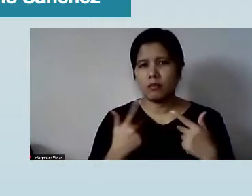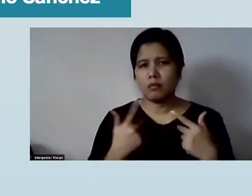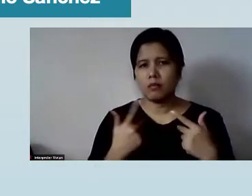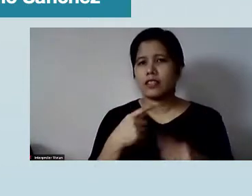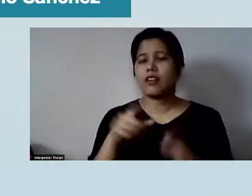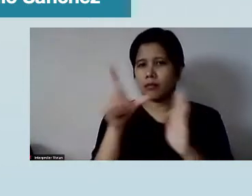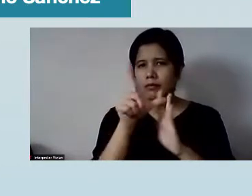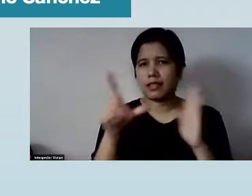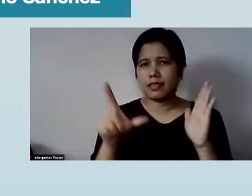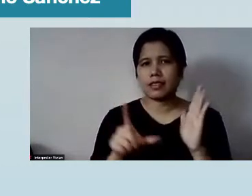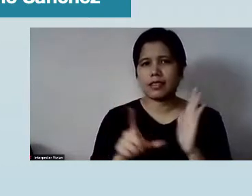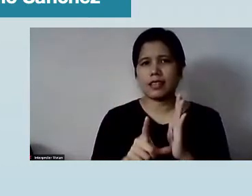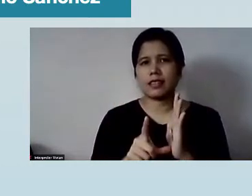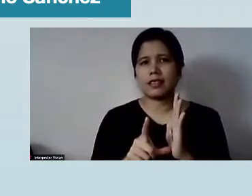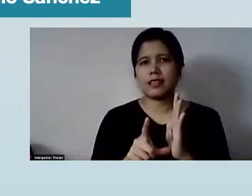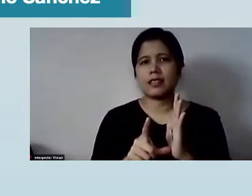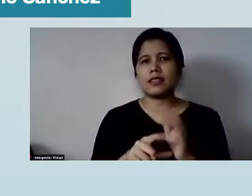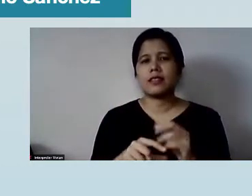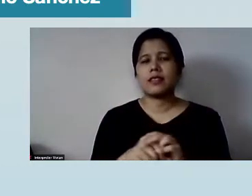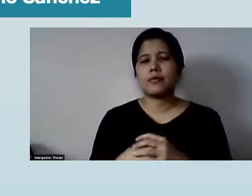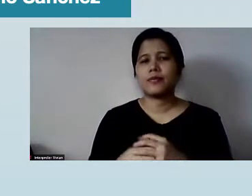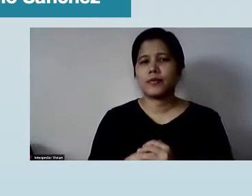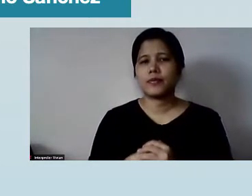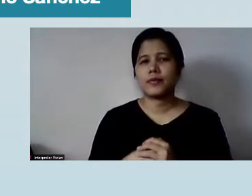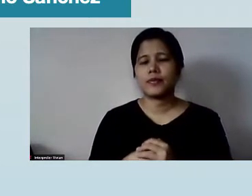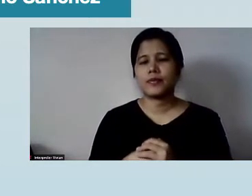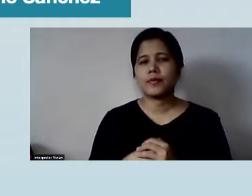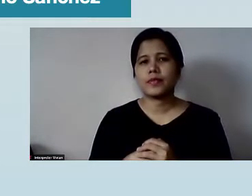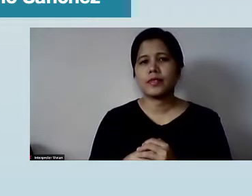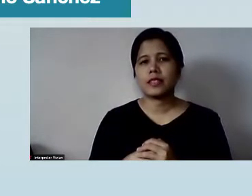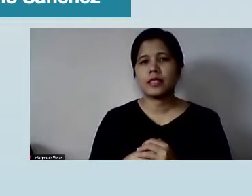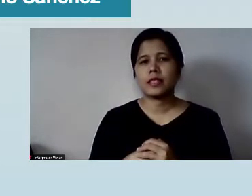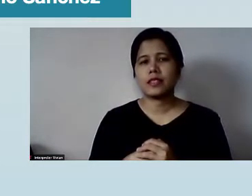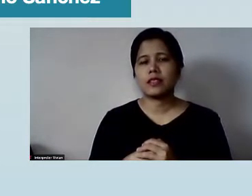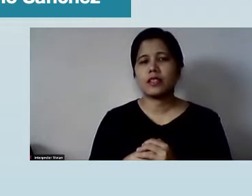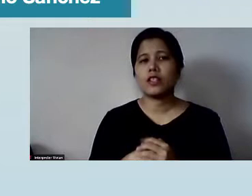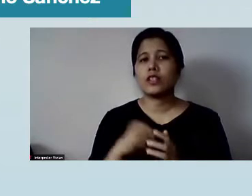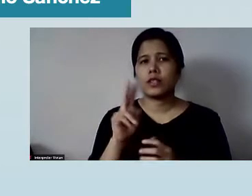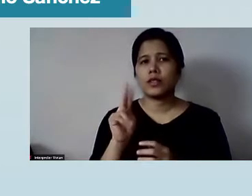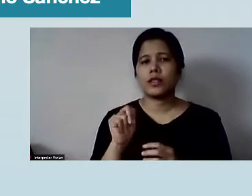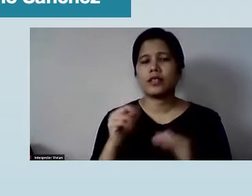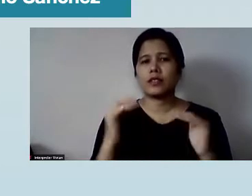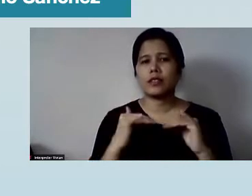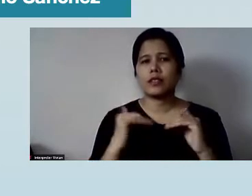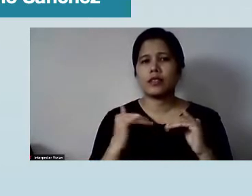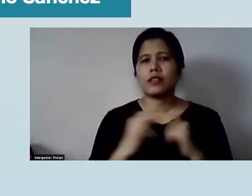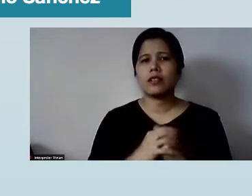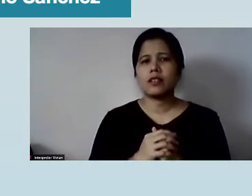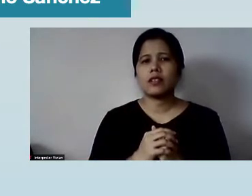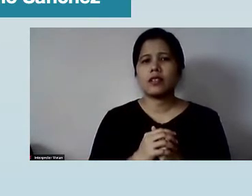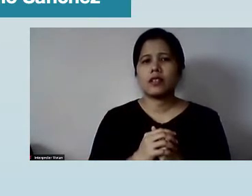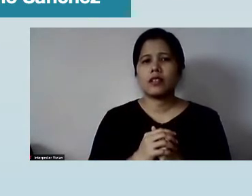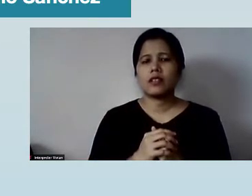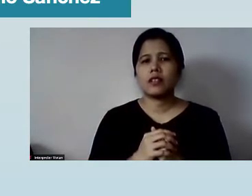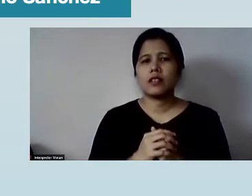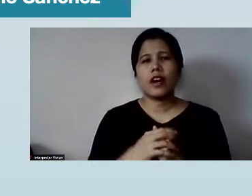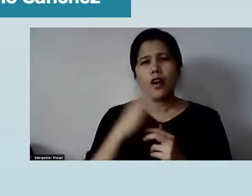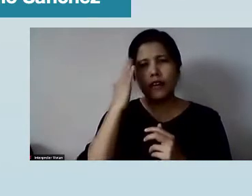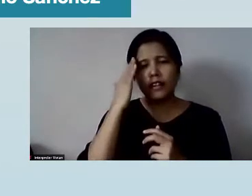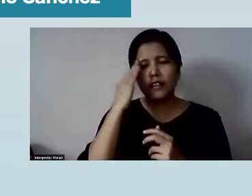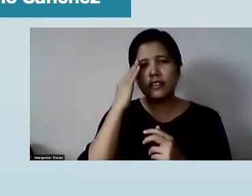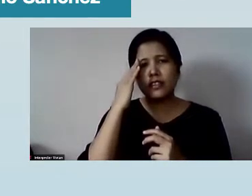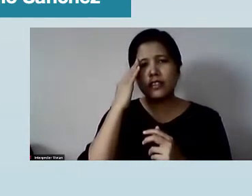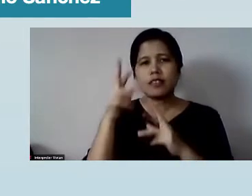yung Anti-Privacy Act. And under the UNCRPD, it's very it's recognized that